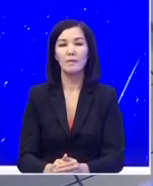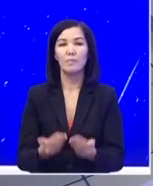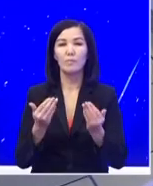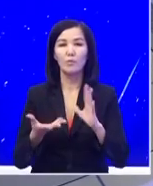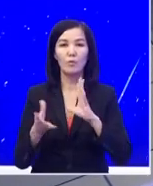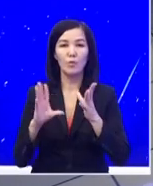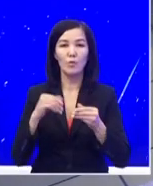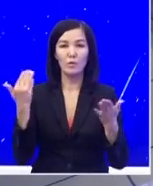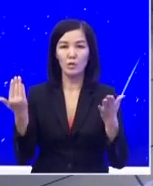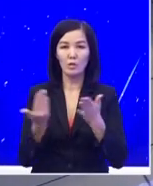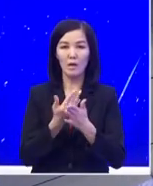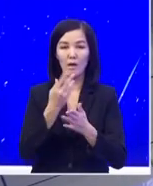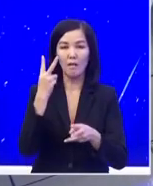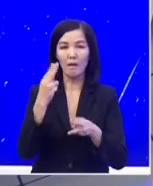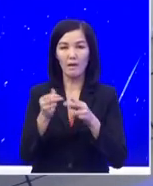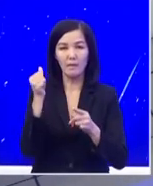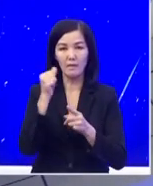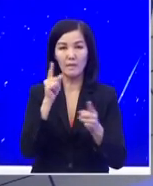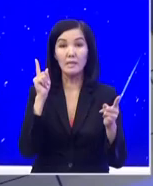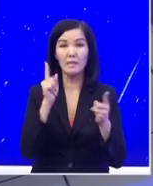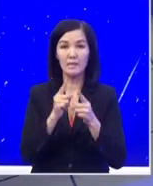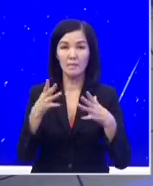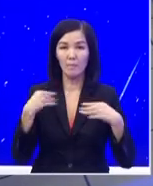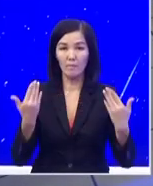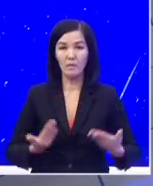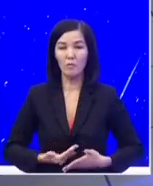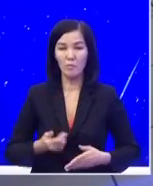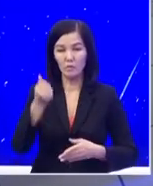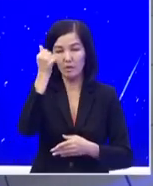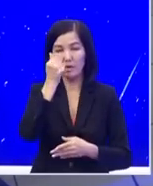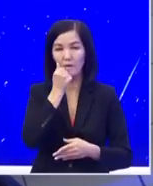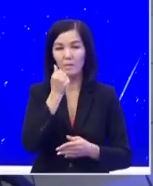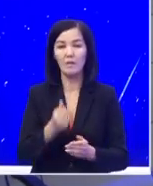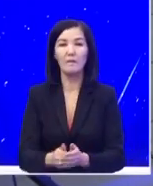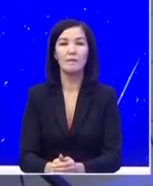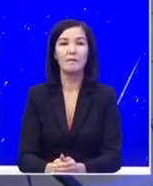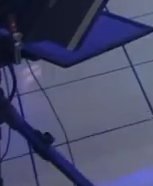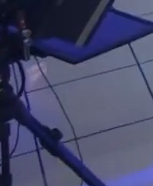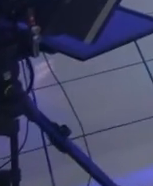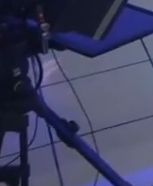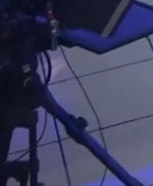Қадырмен дағайын, бүгінгі айтар ақпарат осы. Келер күні амандықпен қауышқанша, сау болыңыздар.